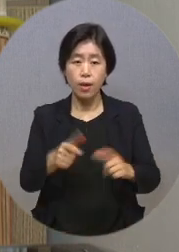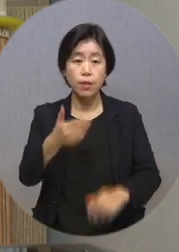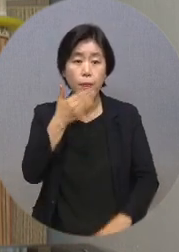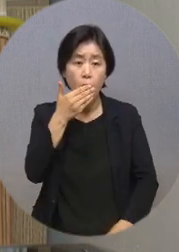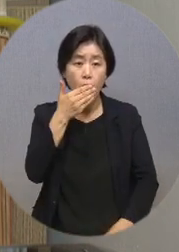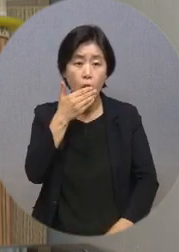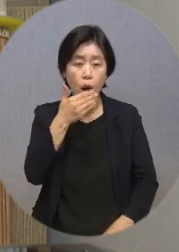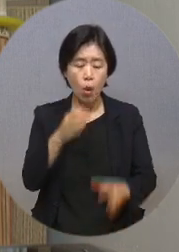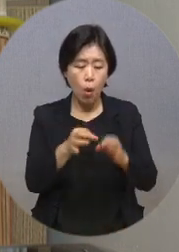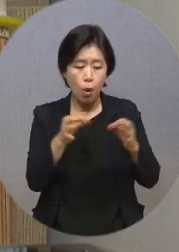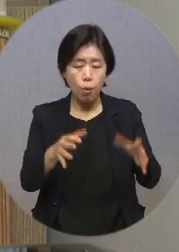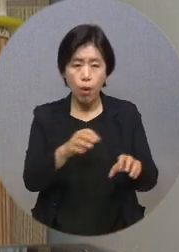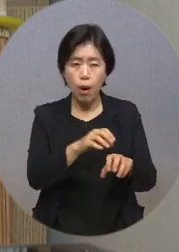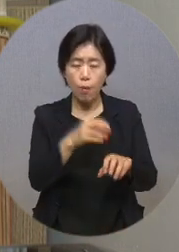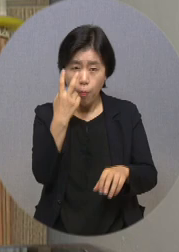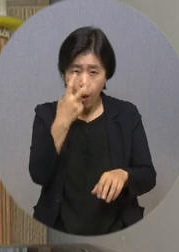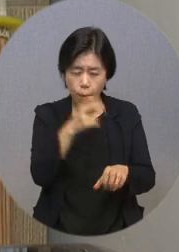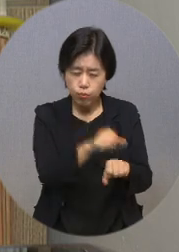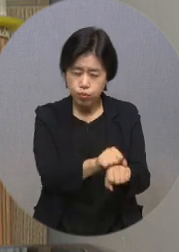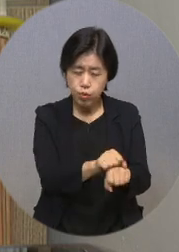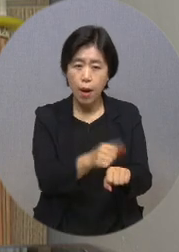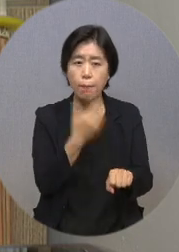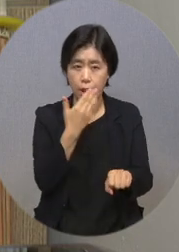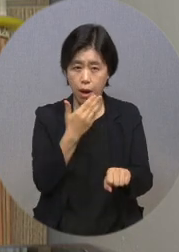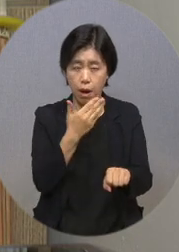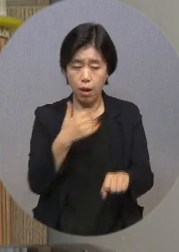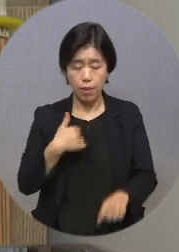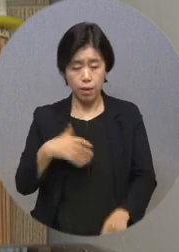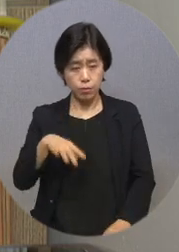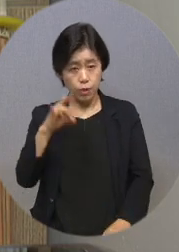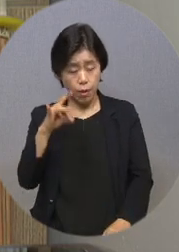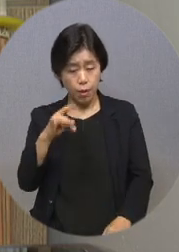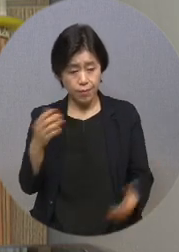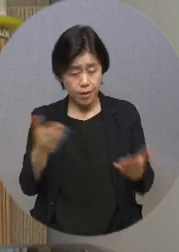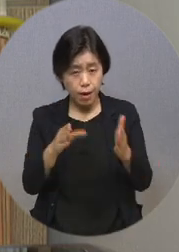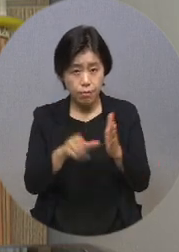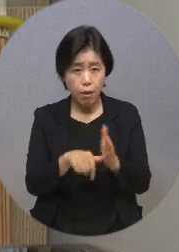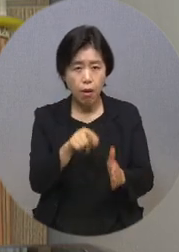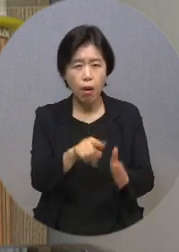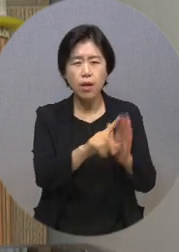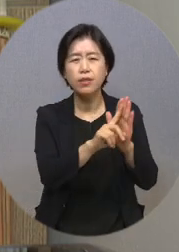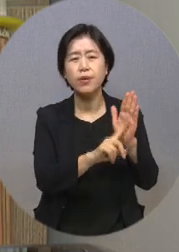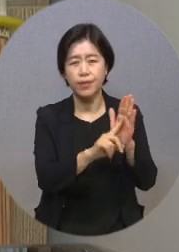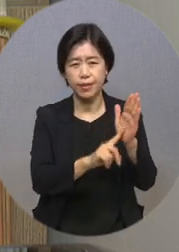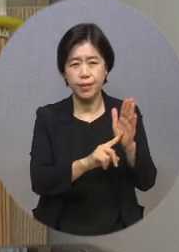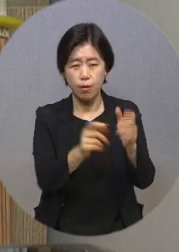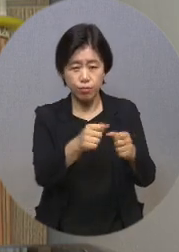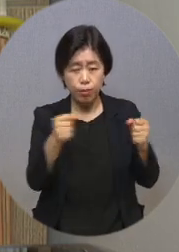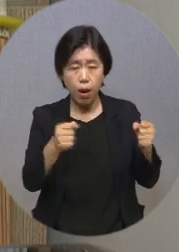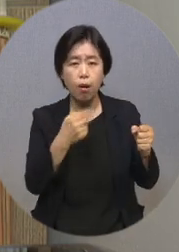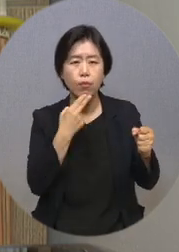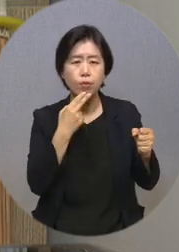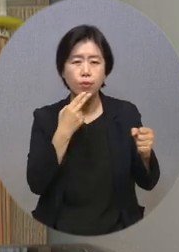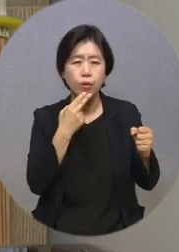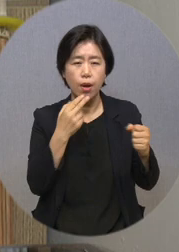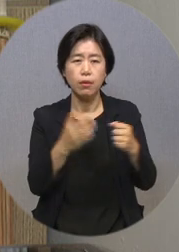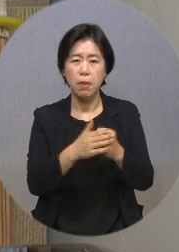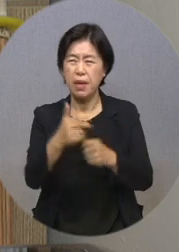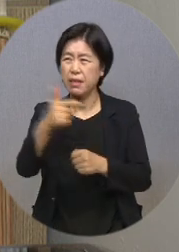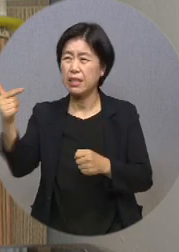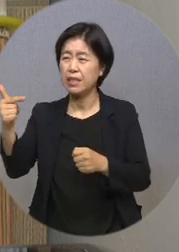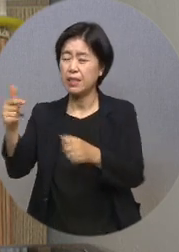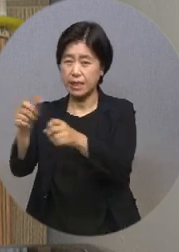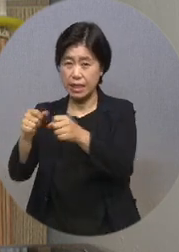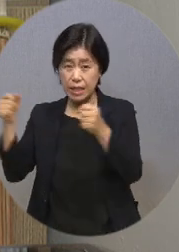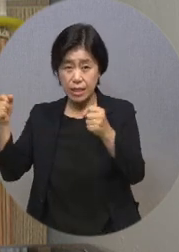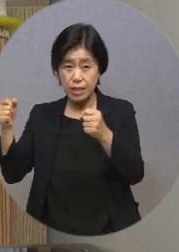창고인데, 제가 처음에 여기 왔을 때 저온 저장고가 없어가지고 굉장히 오래된 대형 냉장고에다가 식료품을 저장을